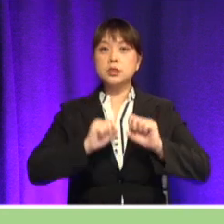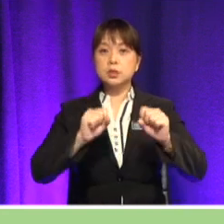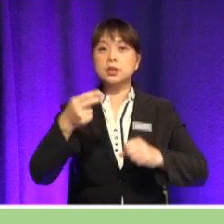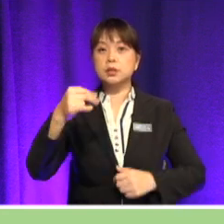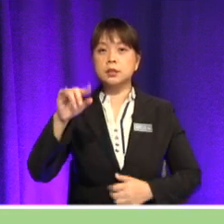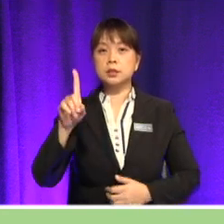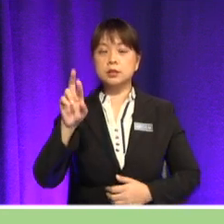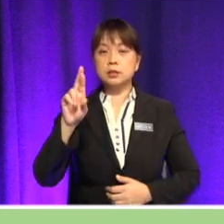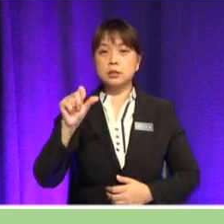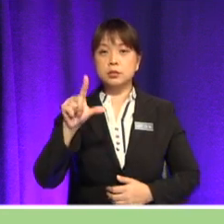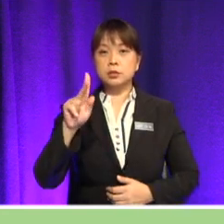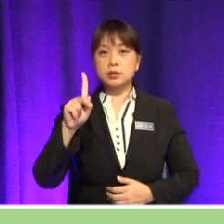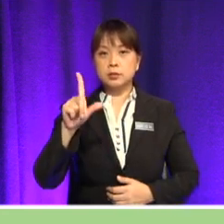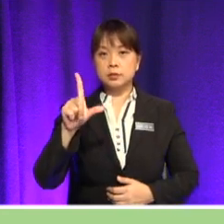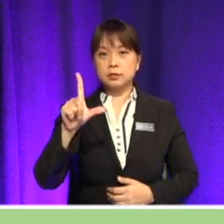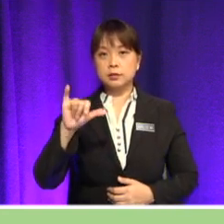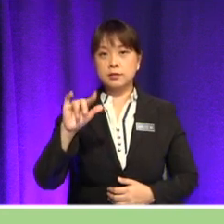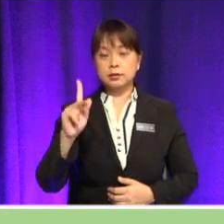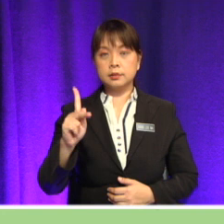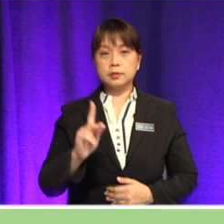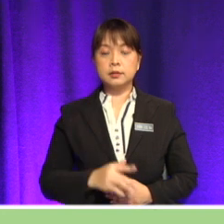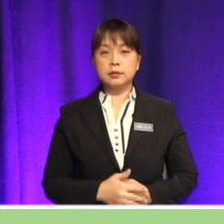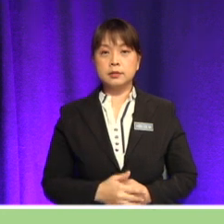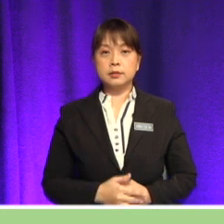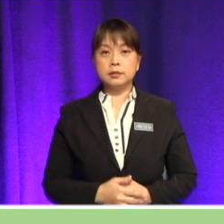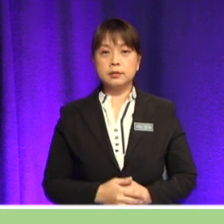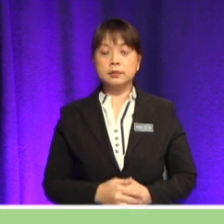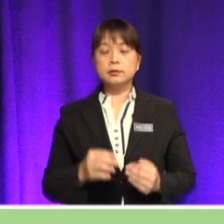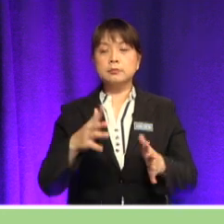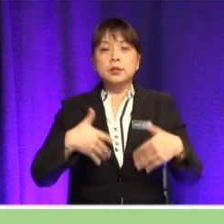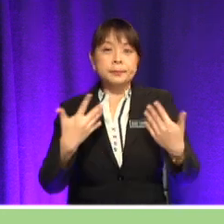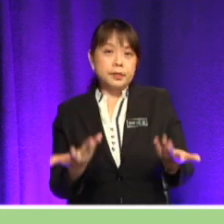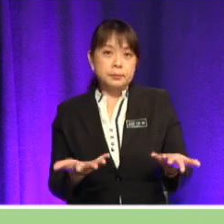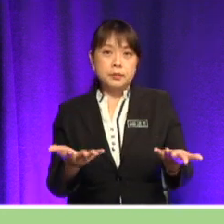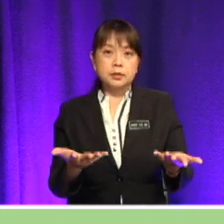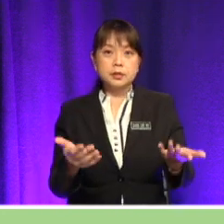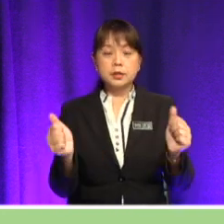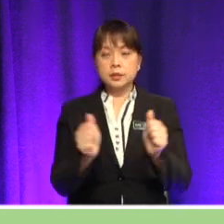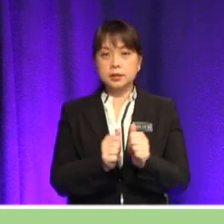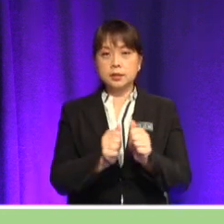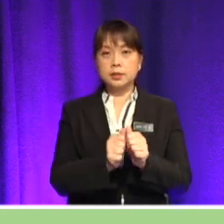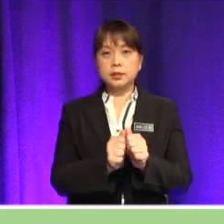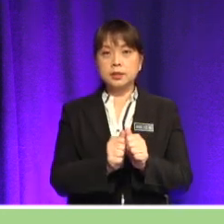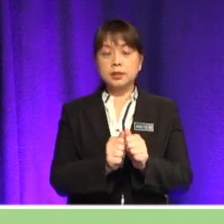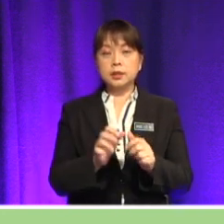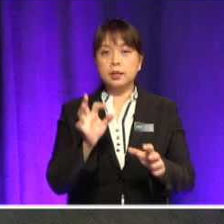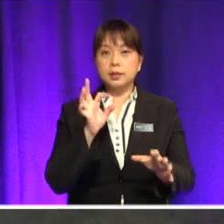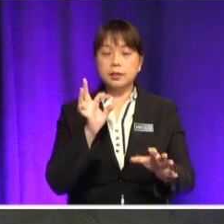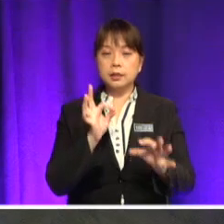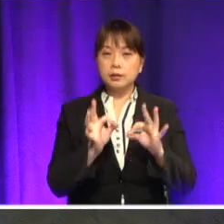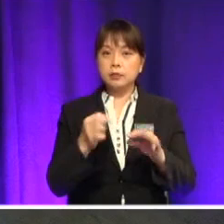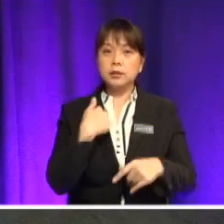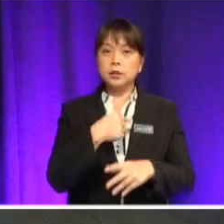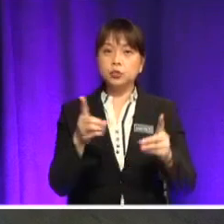hidrolik yang terjadi firdausnya buka kedai kereta dia boleh memudahkan sesuatu kecil siapapun yang jawab